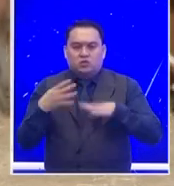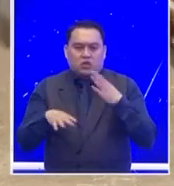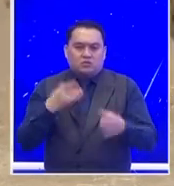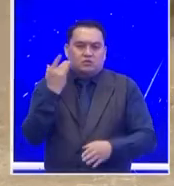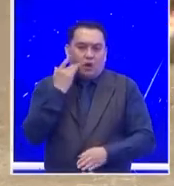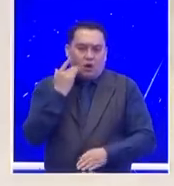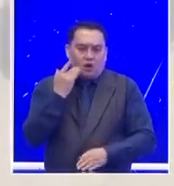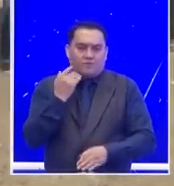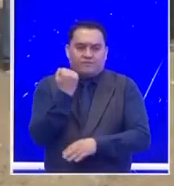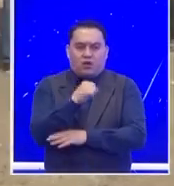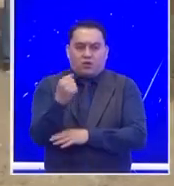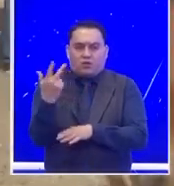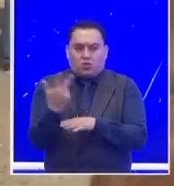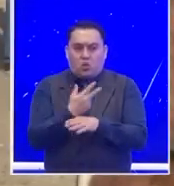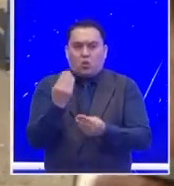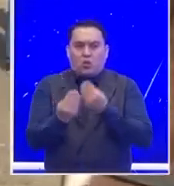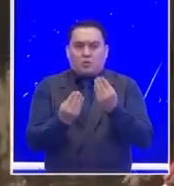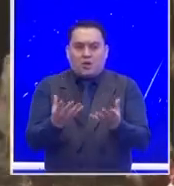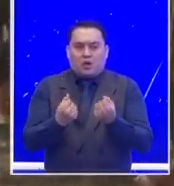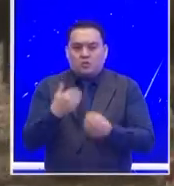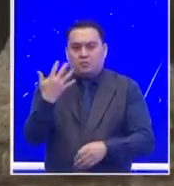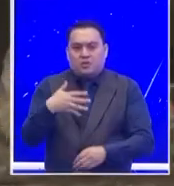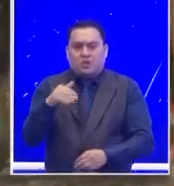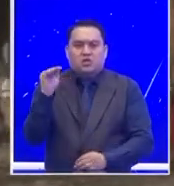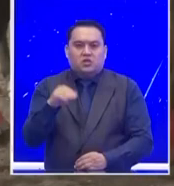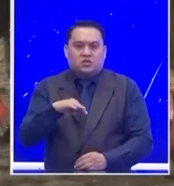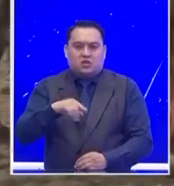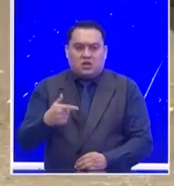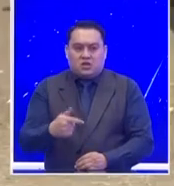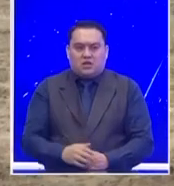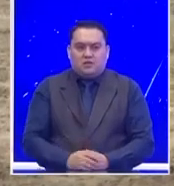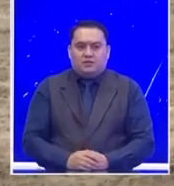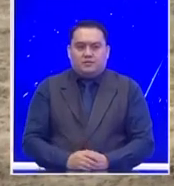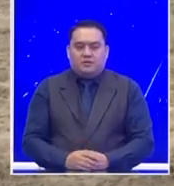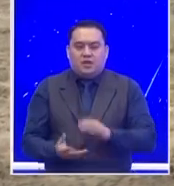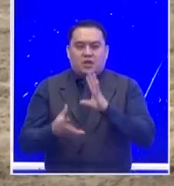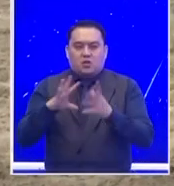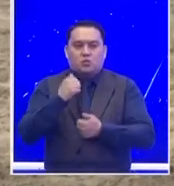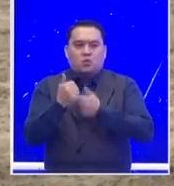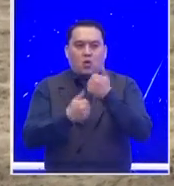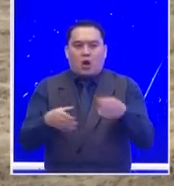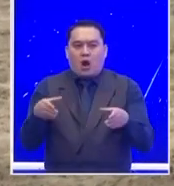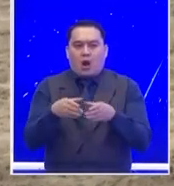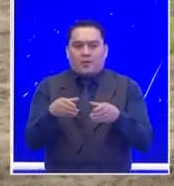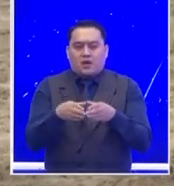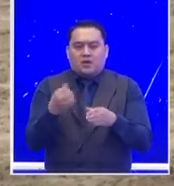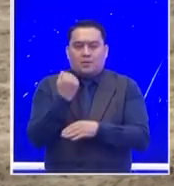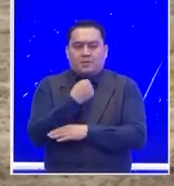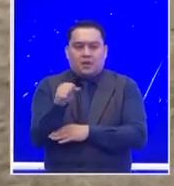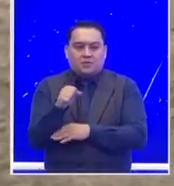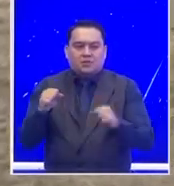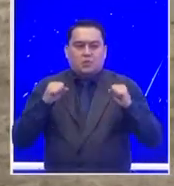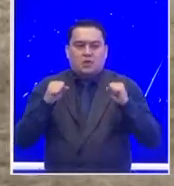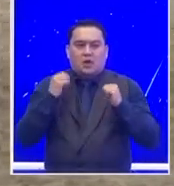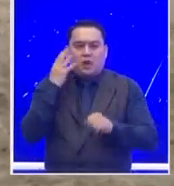турнирах. Сегодня вот выиграл в 3 раундах, получил по 50 тысяч тенге. По итогам турнира в командном зачете победу одержали